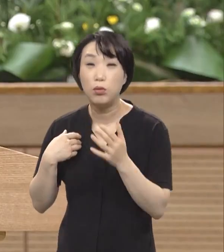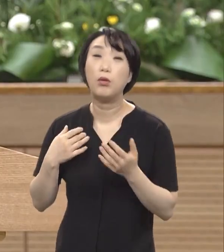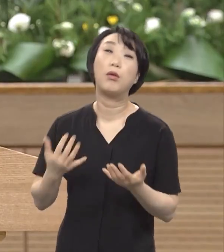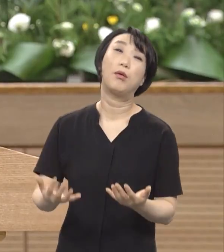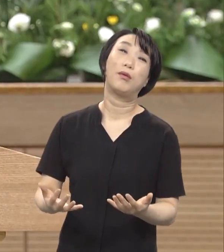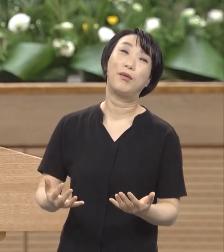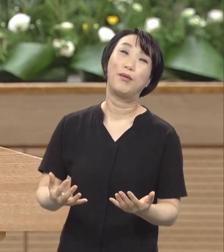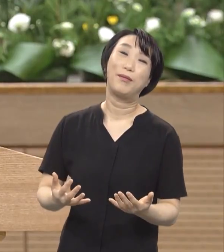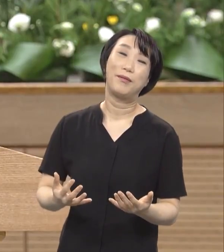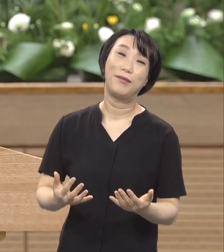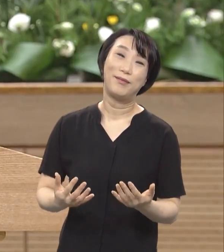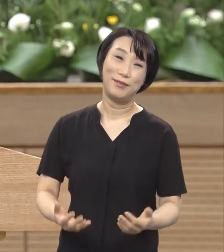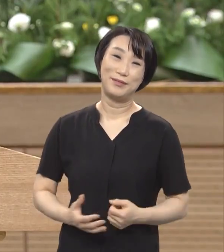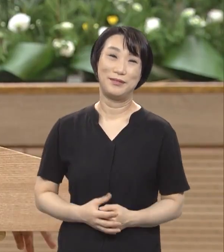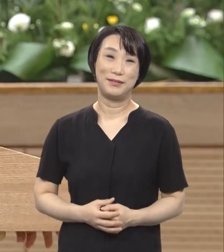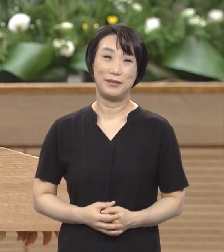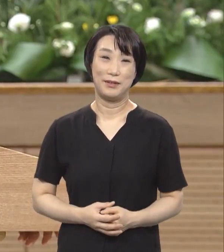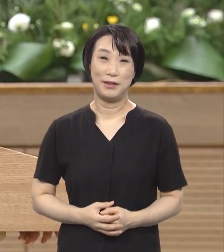것은